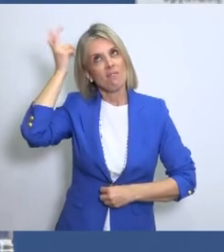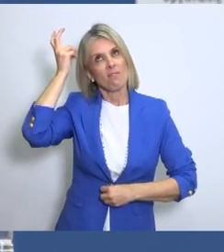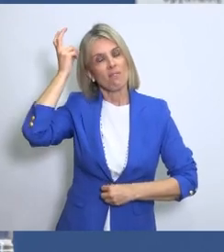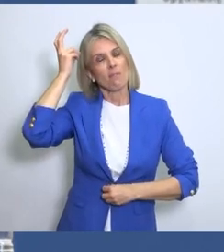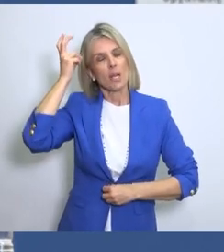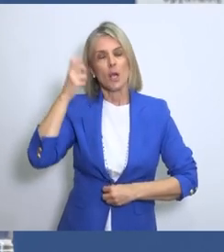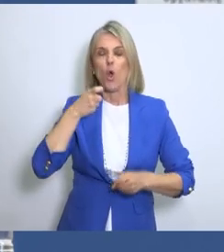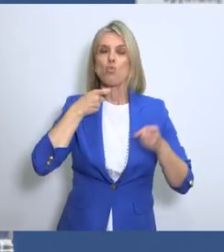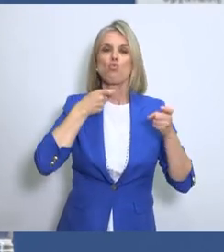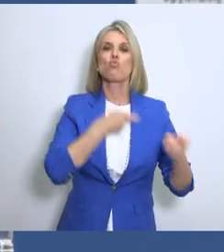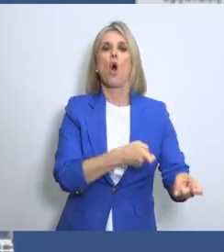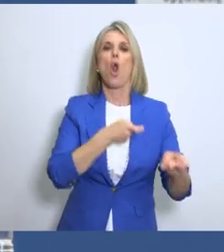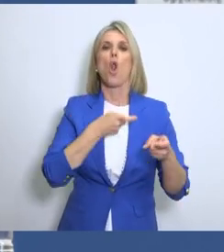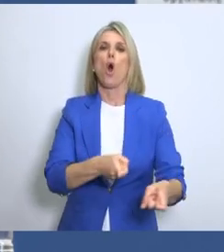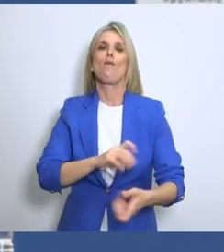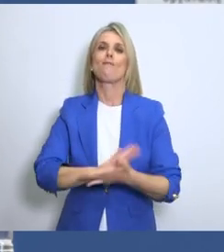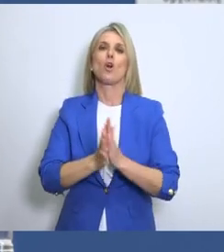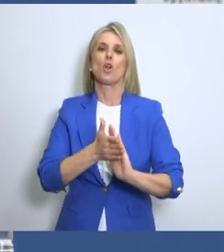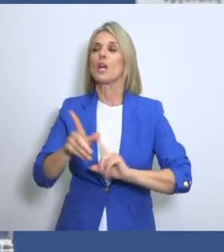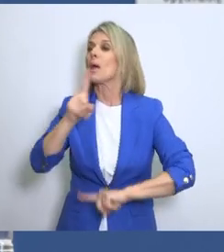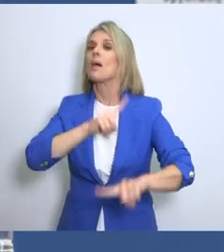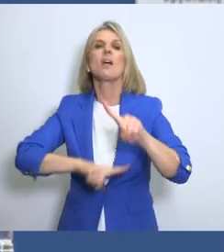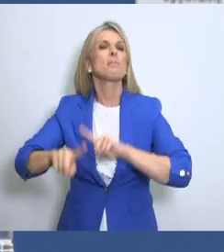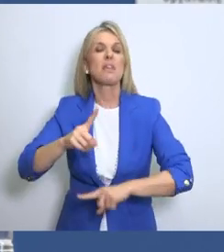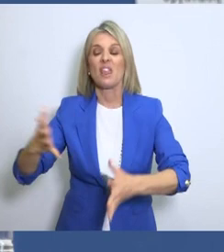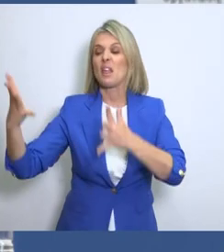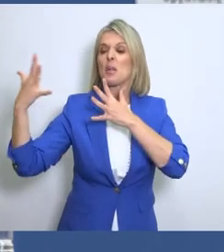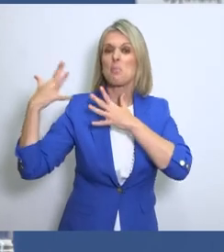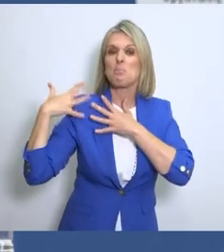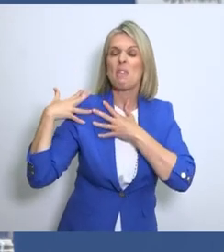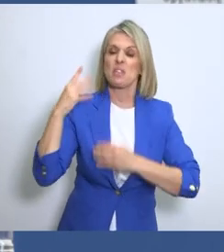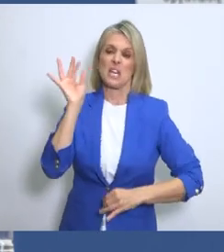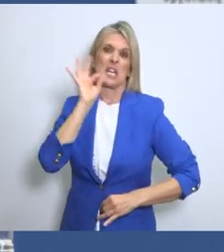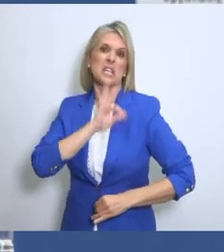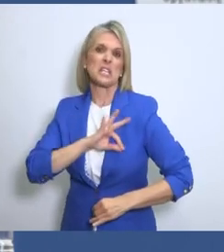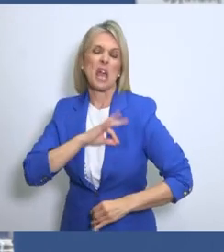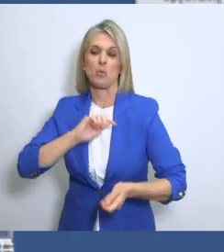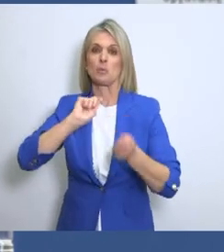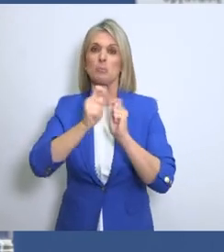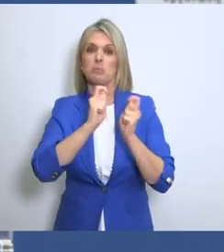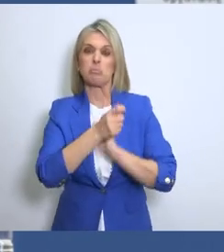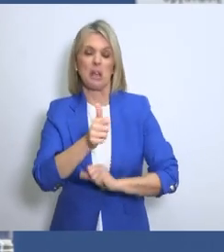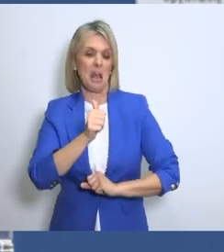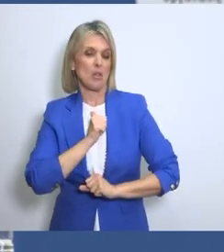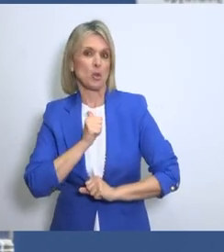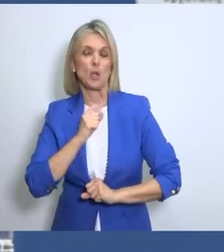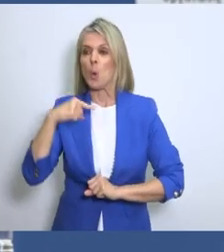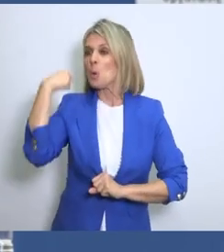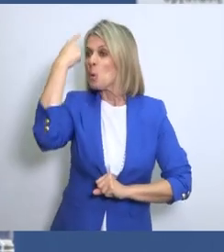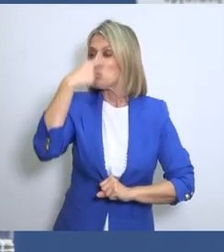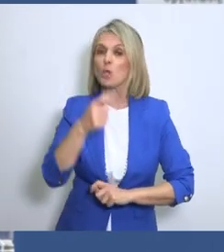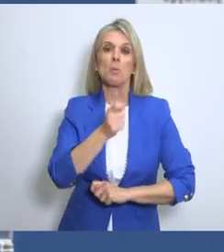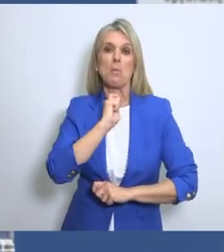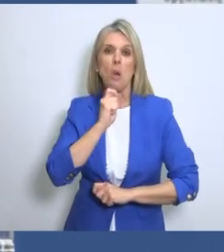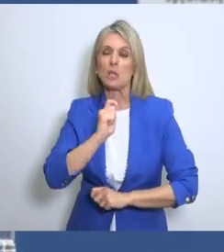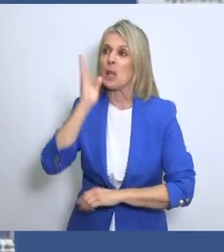οποία όλοι οι υπεύθυνοι, το σύστημα του κέρδους, των ιδιωτικοποιήσεων, το πολιτικό προσωπικό του παραμένουν ατιμόρυτοι. Οι